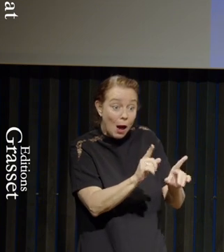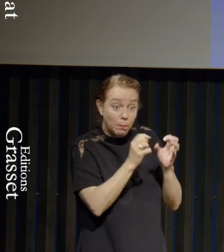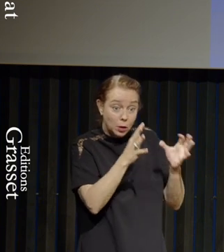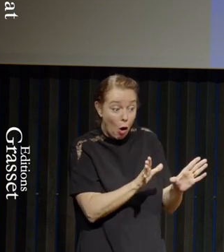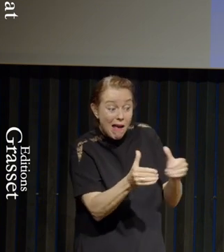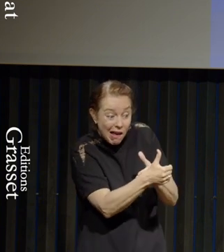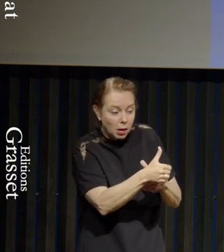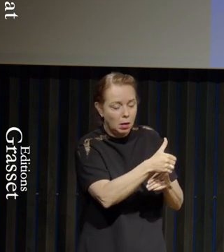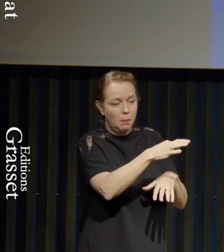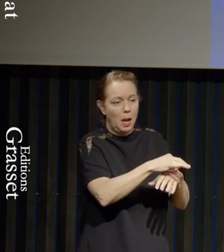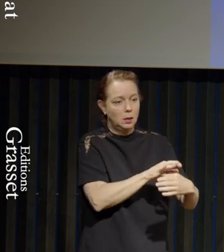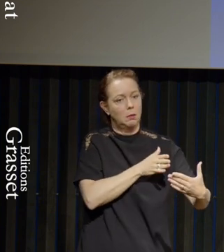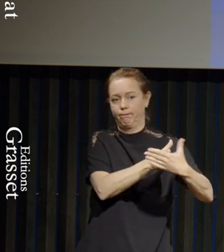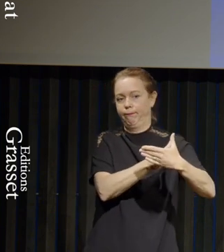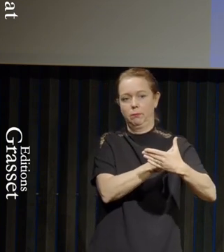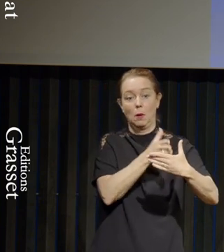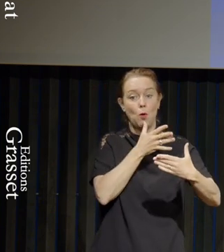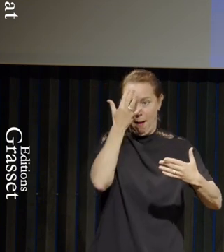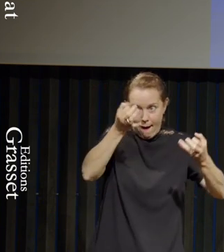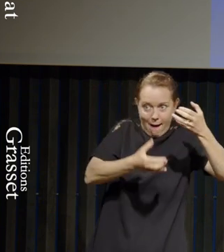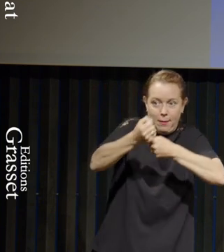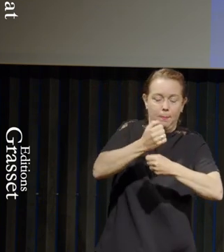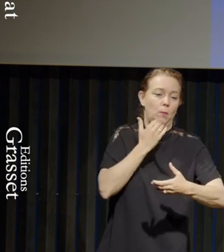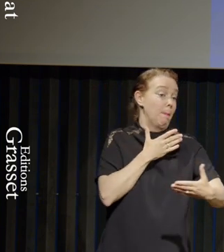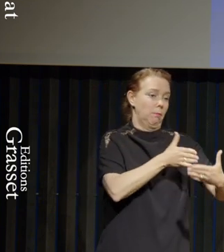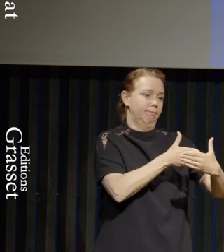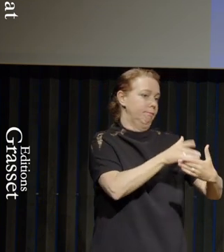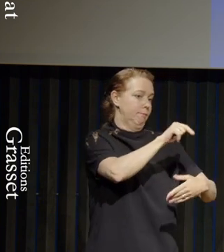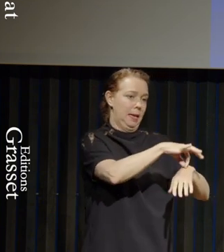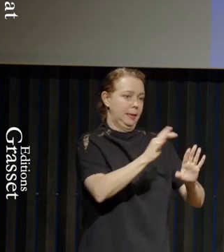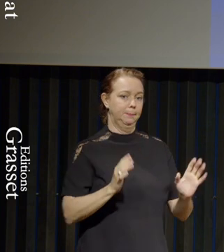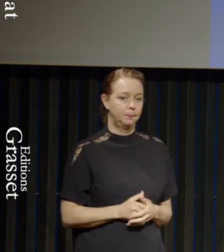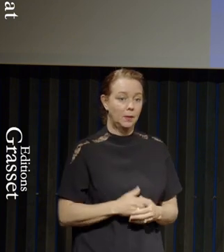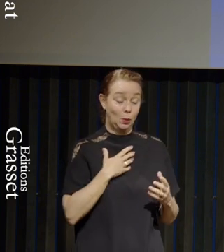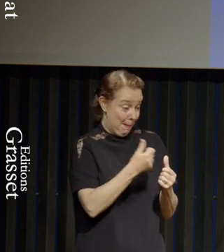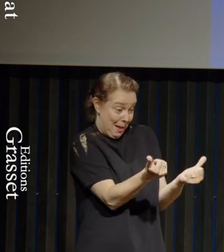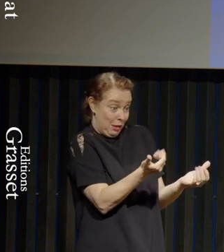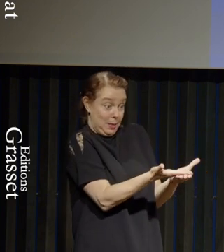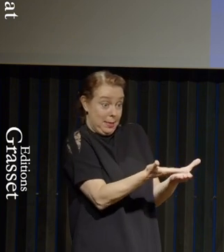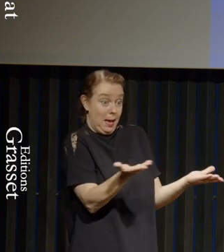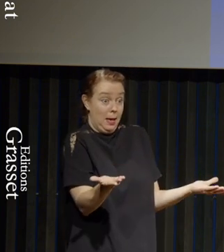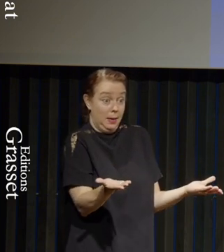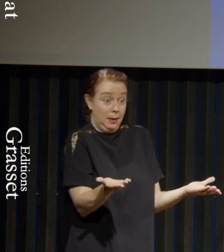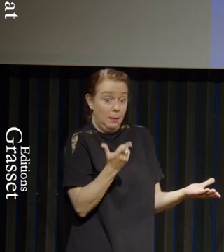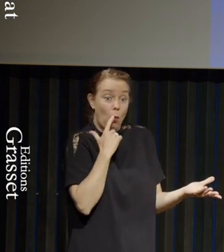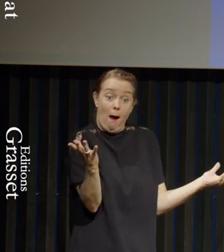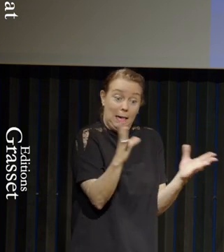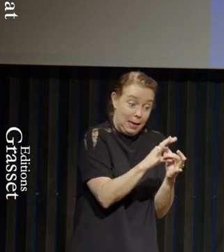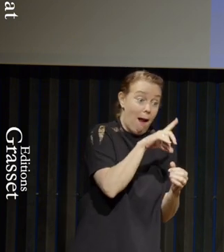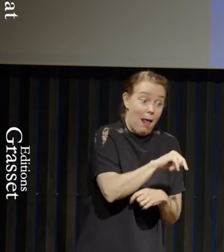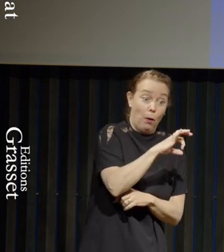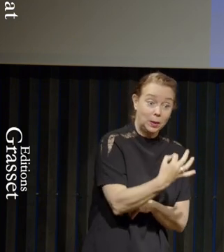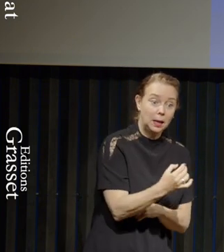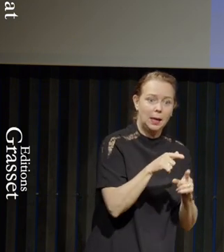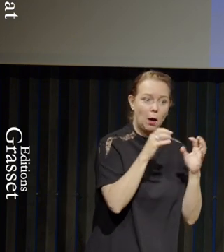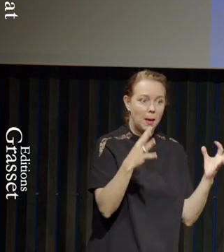la maladie l'empêche. Alors, on est face à un paradoxe, hein, le paradoxe d'un lien et en même temps de quelque